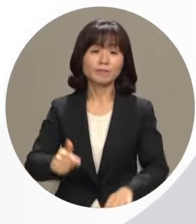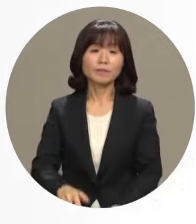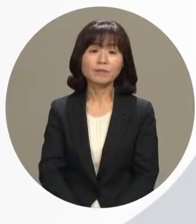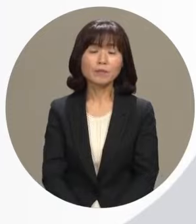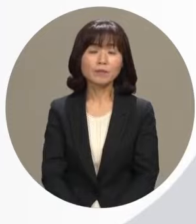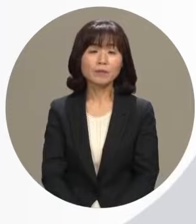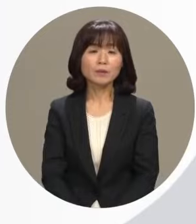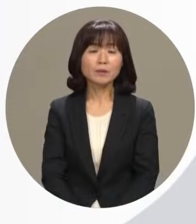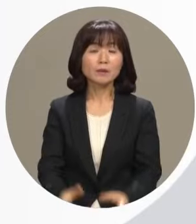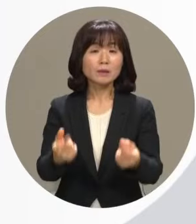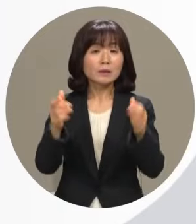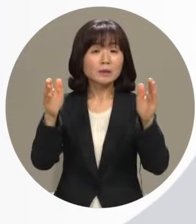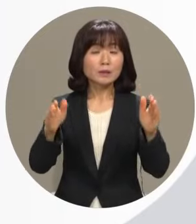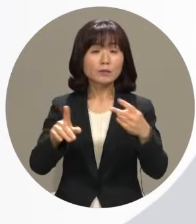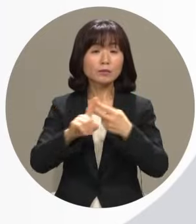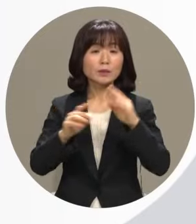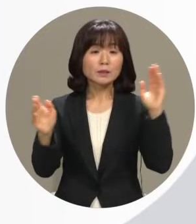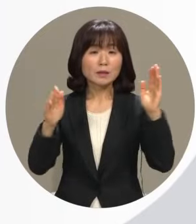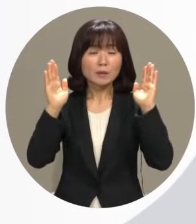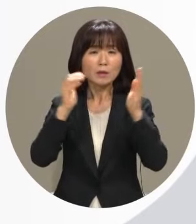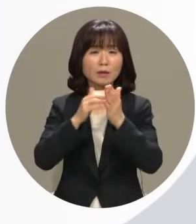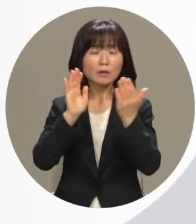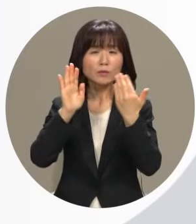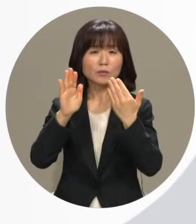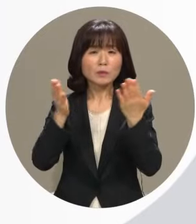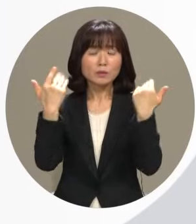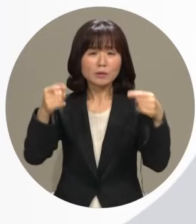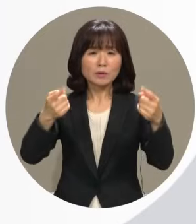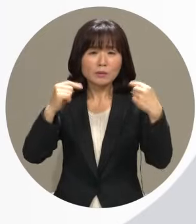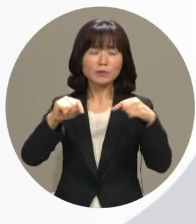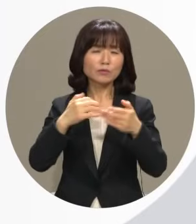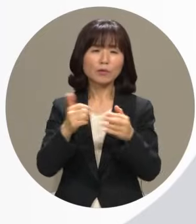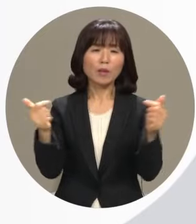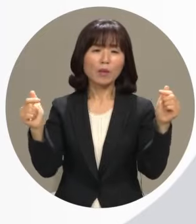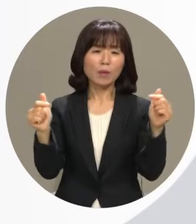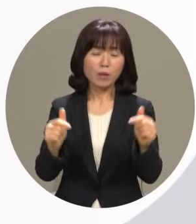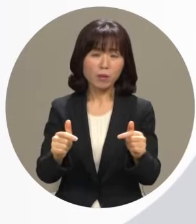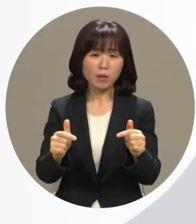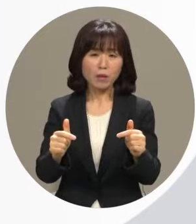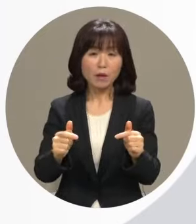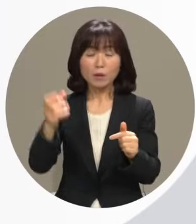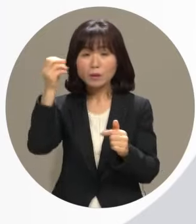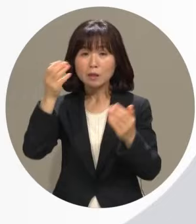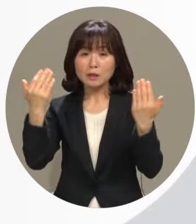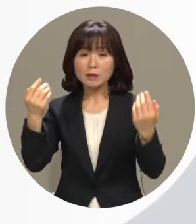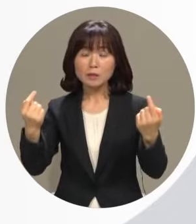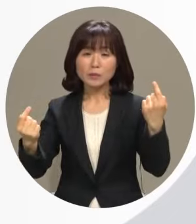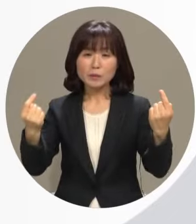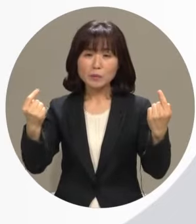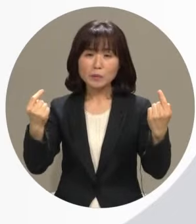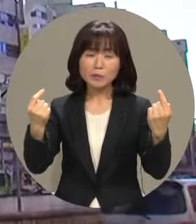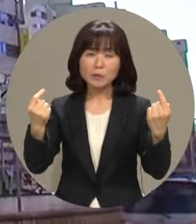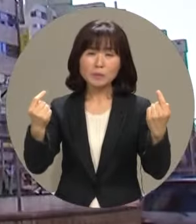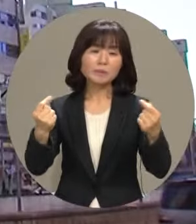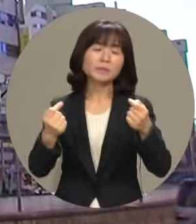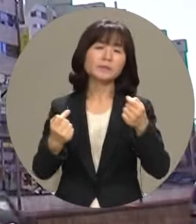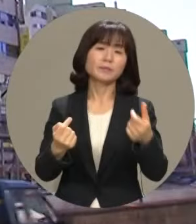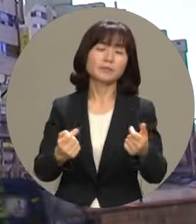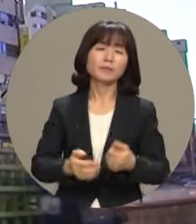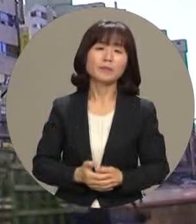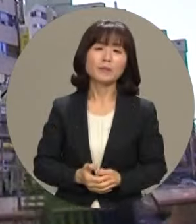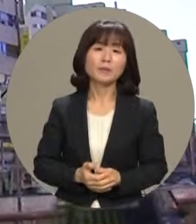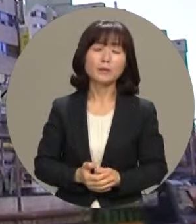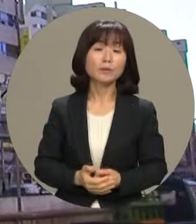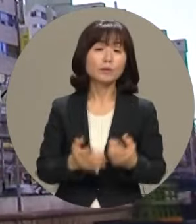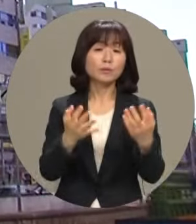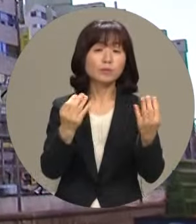같은 기간 중학생의 방과후학교 참여율도 떨어졌는데 감소폭은 고등학생보다 적었습니다 국어와